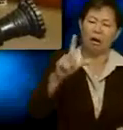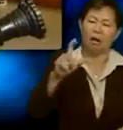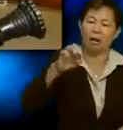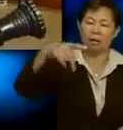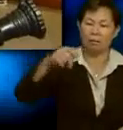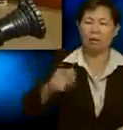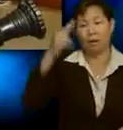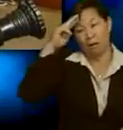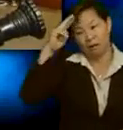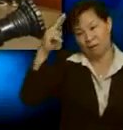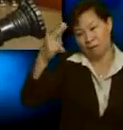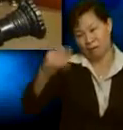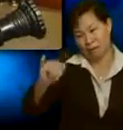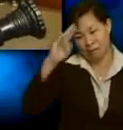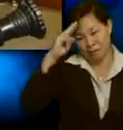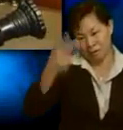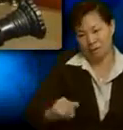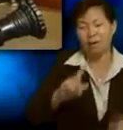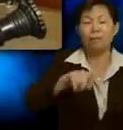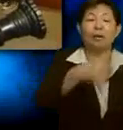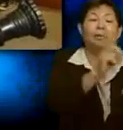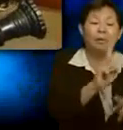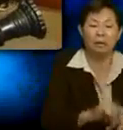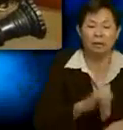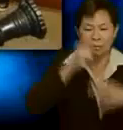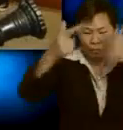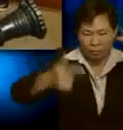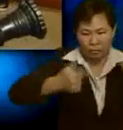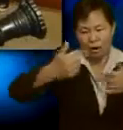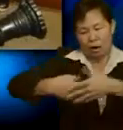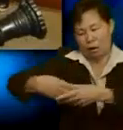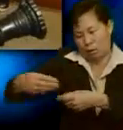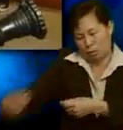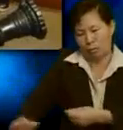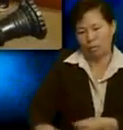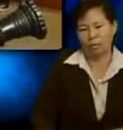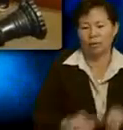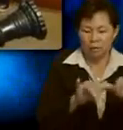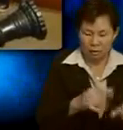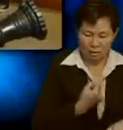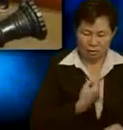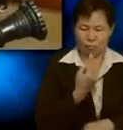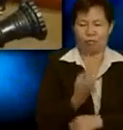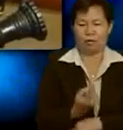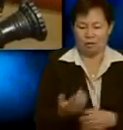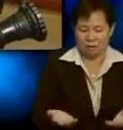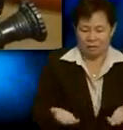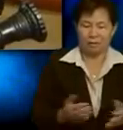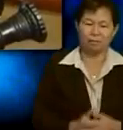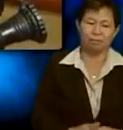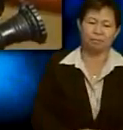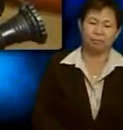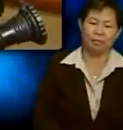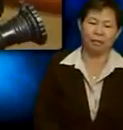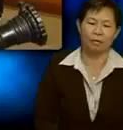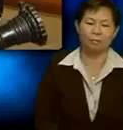Hai Isabel. Ni pun Natasha. Tadi awak pergi mana? Saya pergi melawat ke orang tua. Tinggal kau orang sorang-sorang kat sini Kau nak bagi